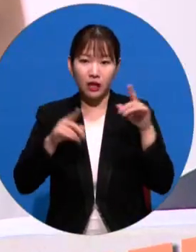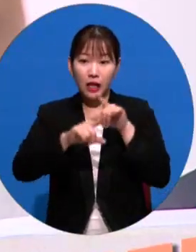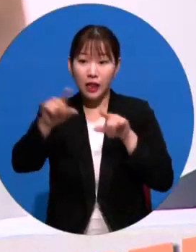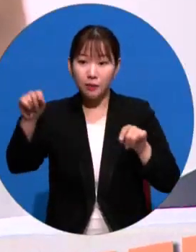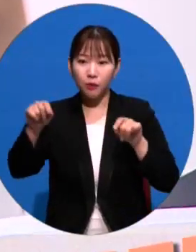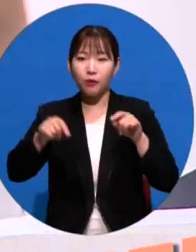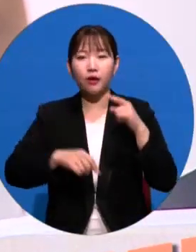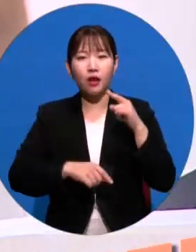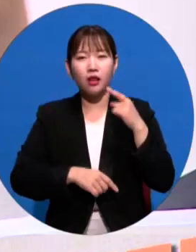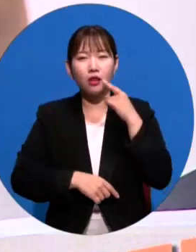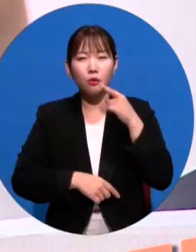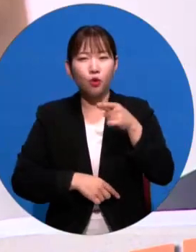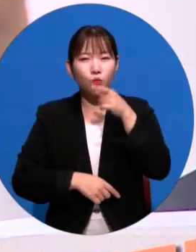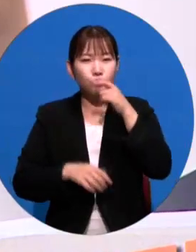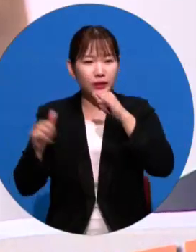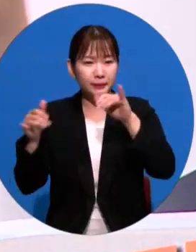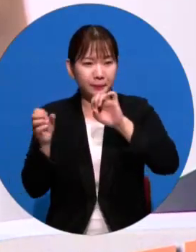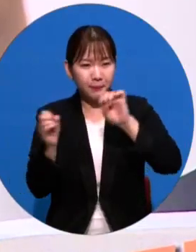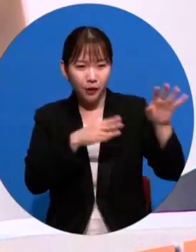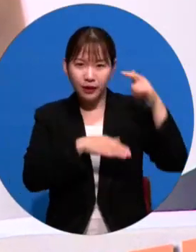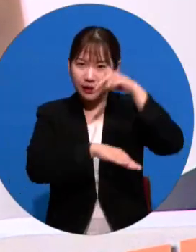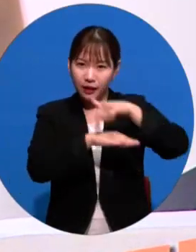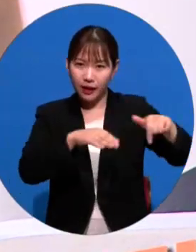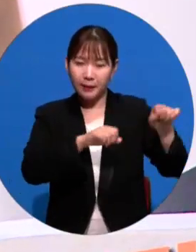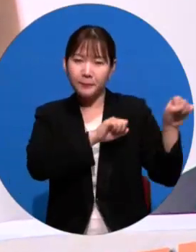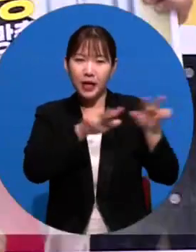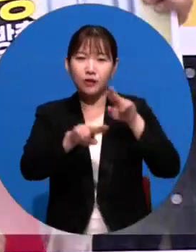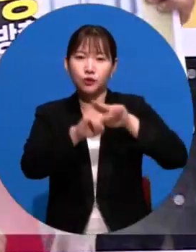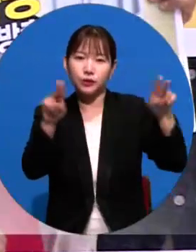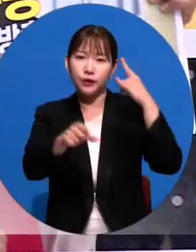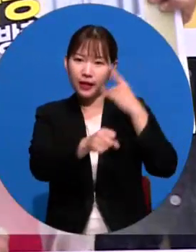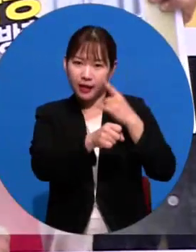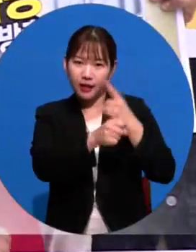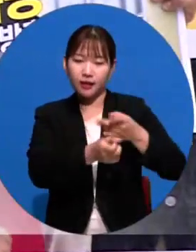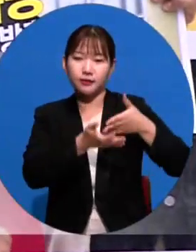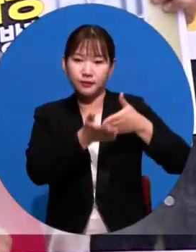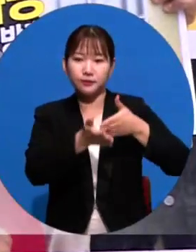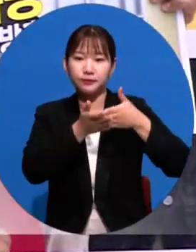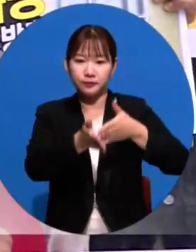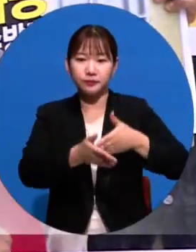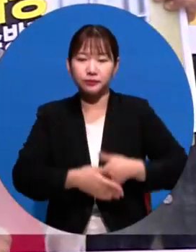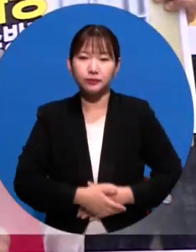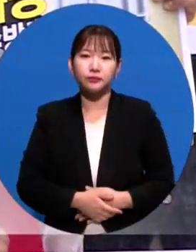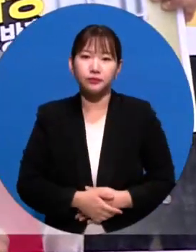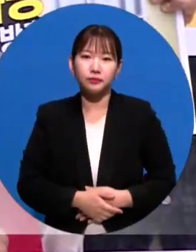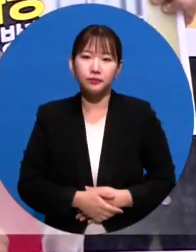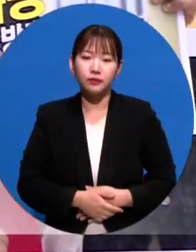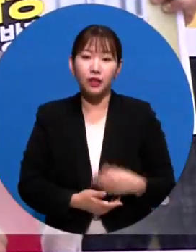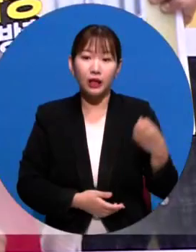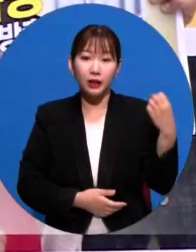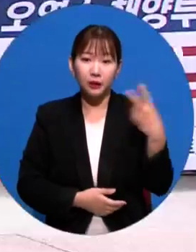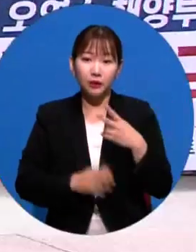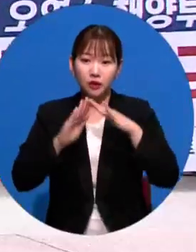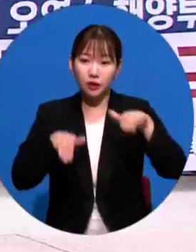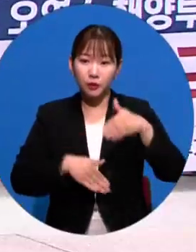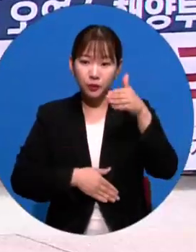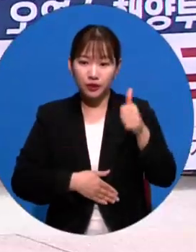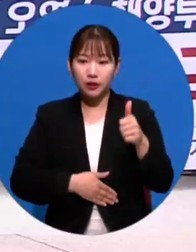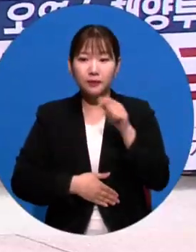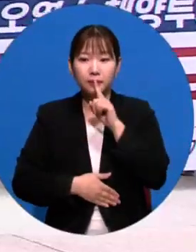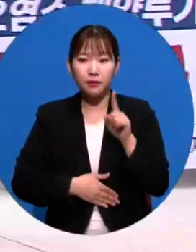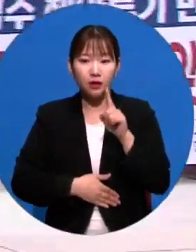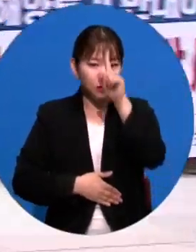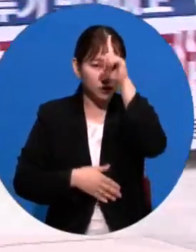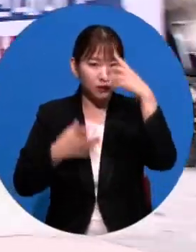일본은 방사성 오염수 해양 투기 계획을 즉각 철회하라고 촉구했습니다. 또 김영록 전남지사는